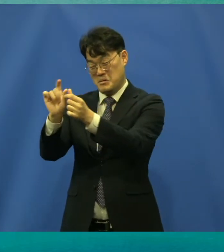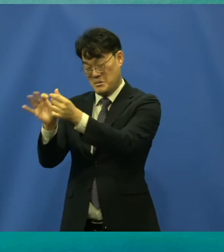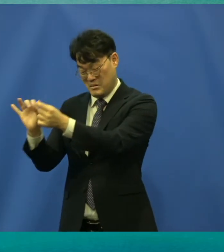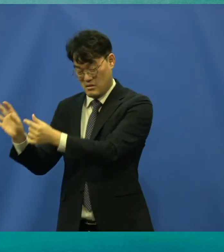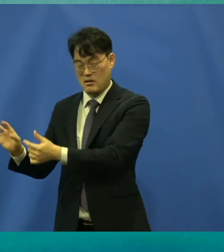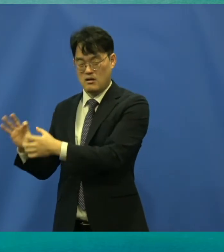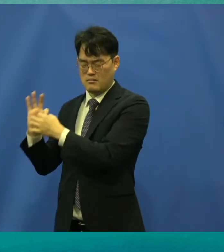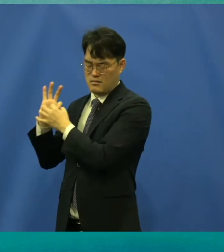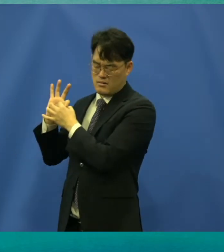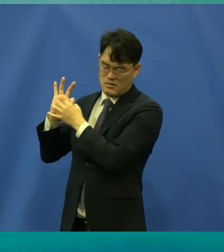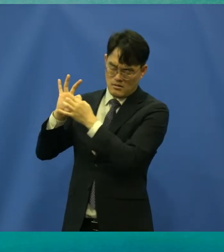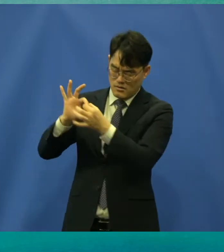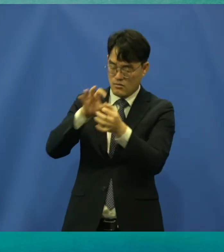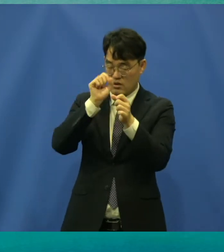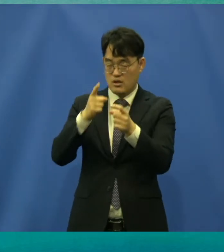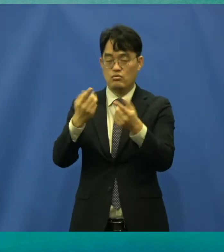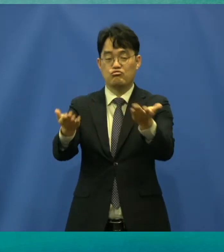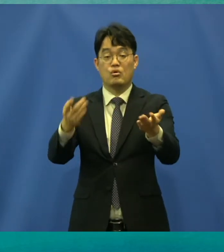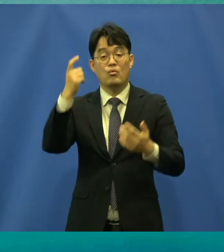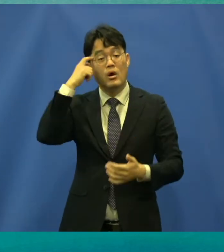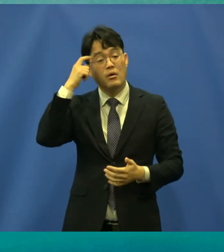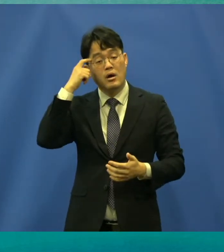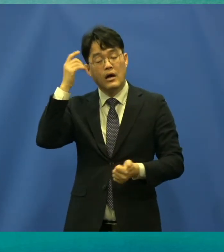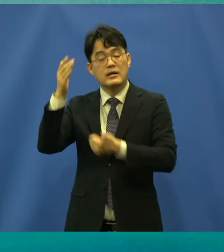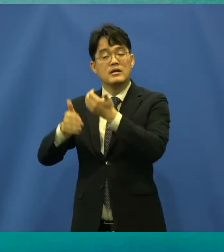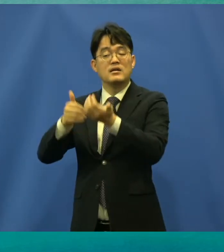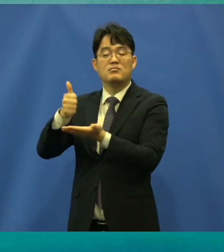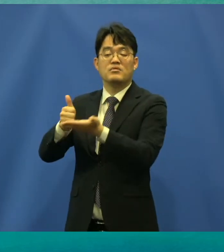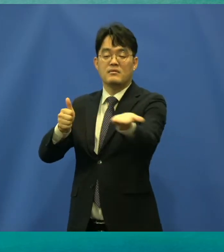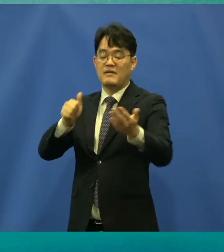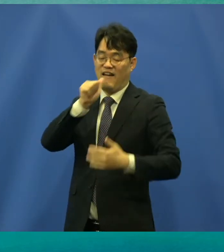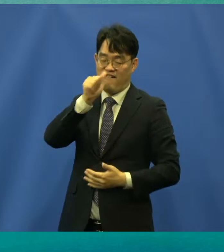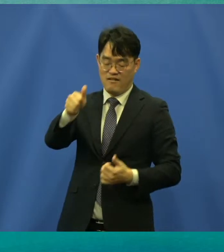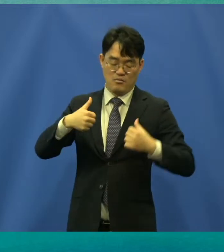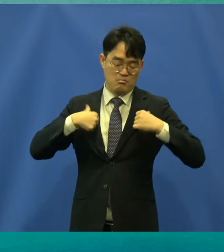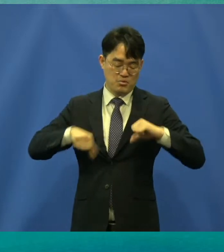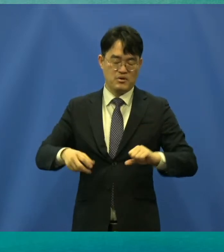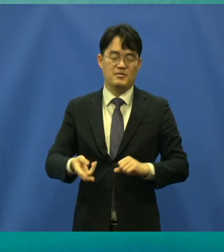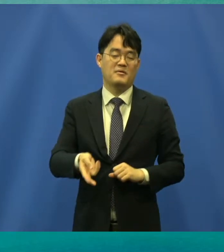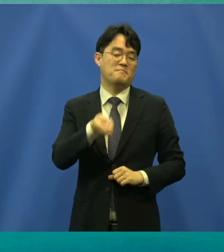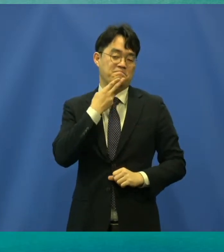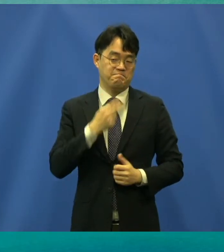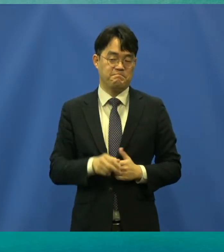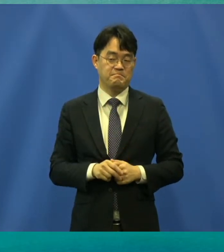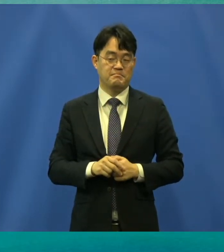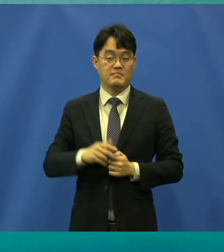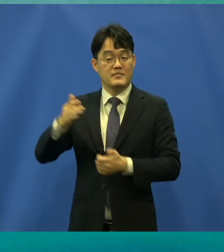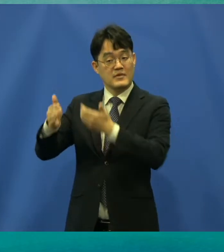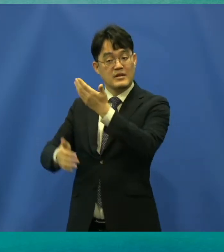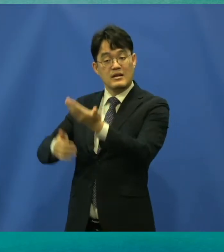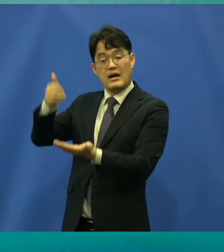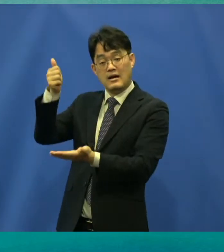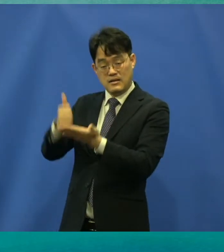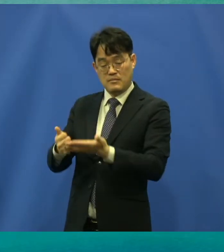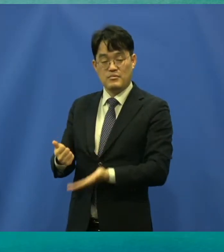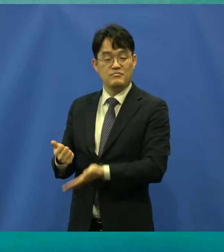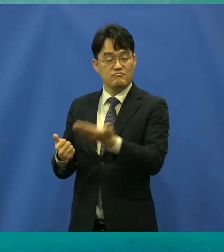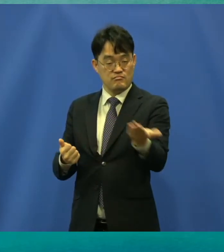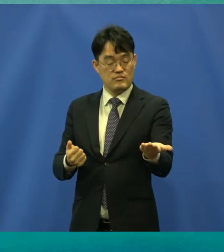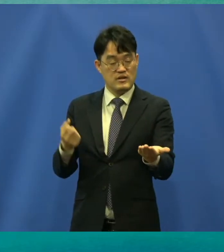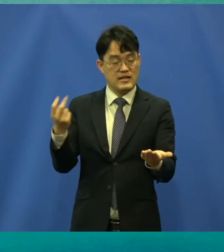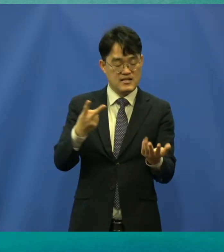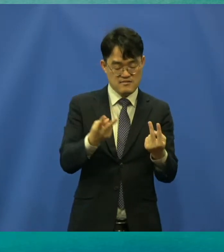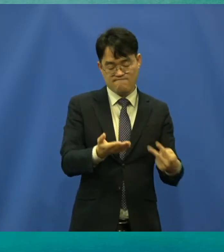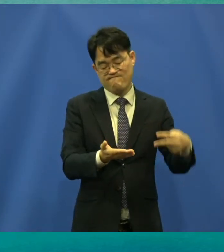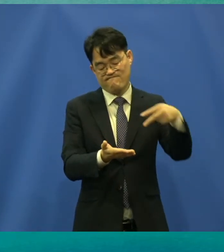우리를 포기하지 않으시는 분이십니다. 하나님은 다시 우리를 일으켜 세워주시는 분이십니다.